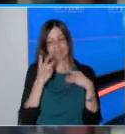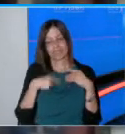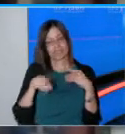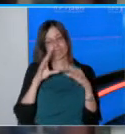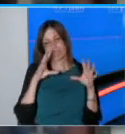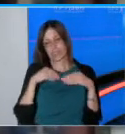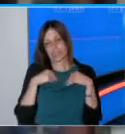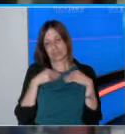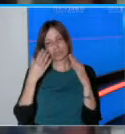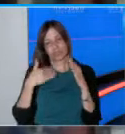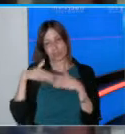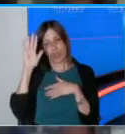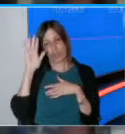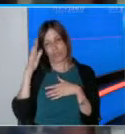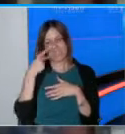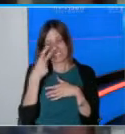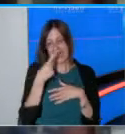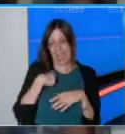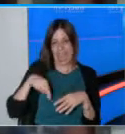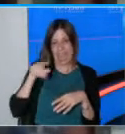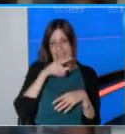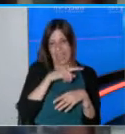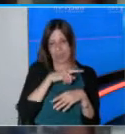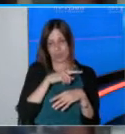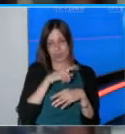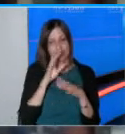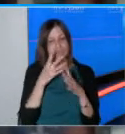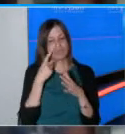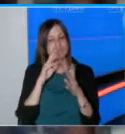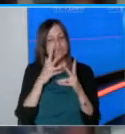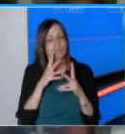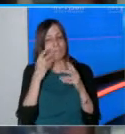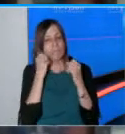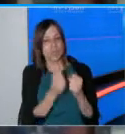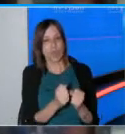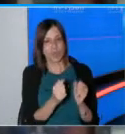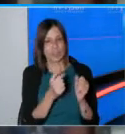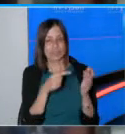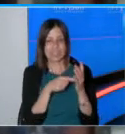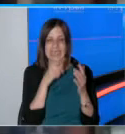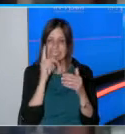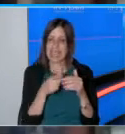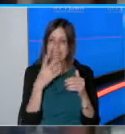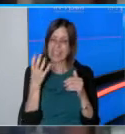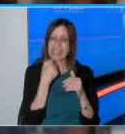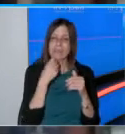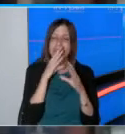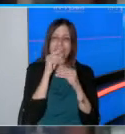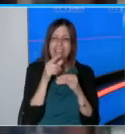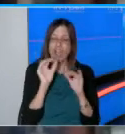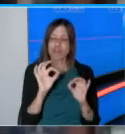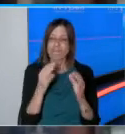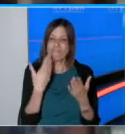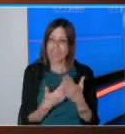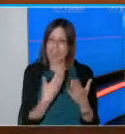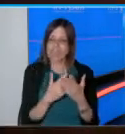נסכים שהרוב יסתכל עלינו מהפריזמה הביטחונית. לכן צריך לקחת, אני עכשיו מדבר איתך